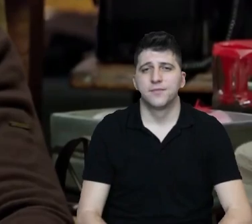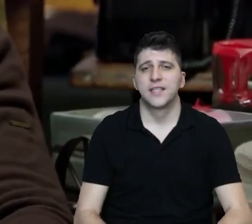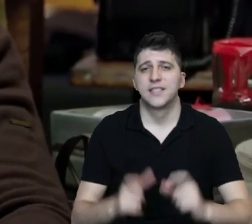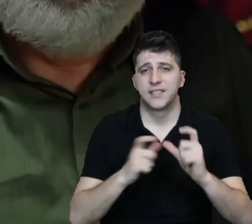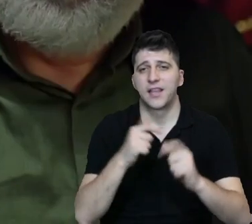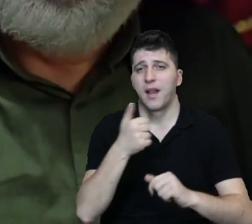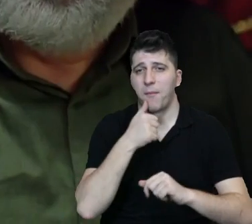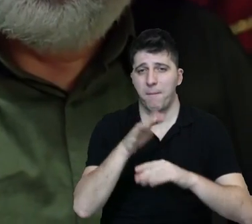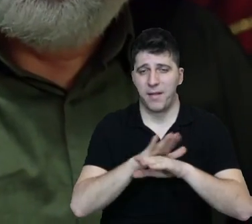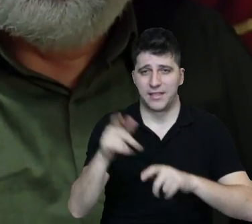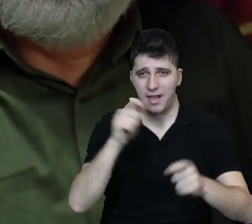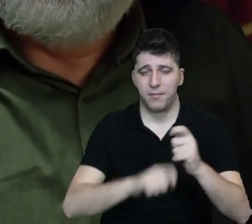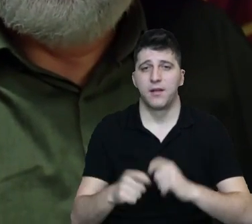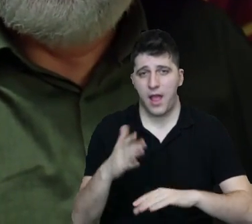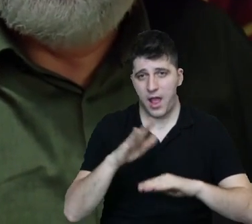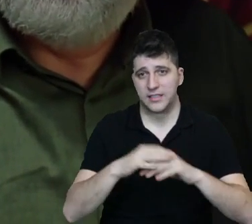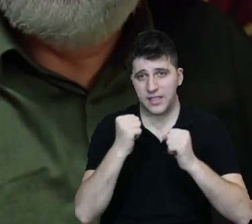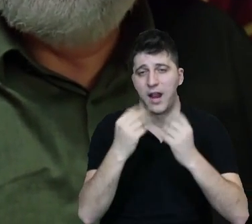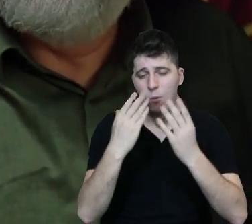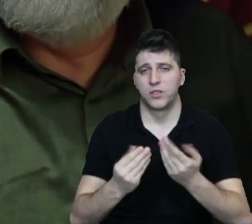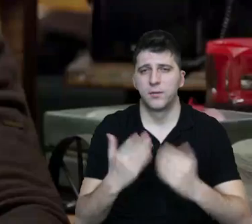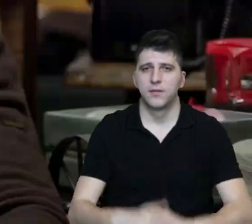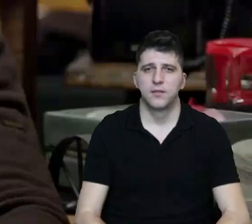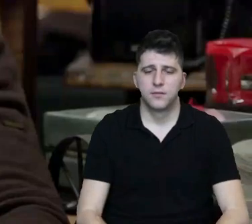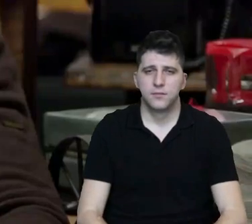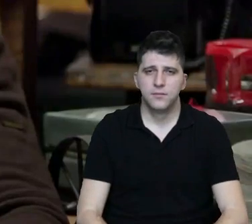Settar Baba'ya yaptığımız masa biraz el tutacak tabii ki.